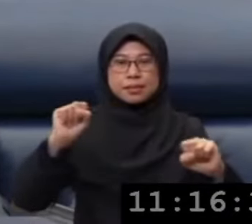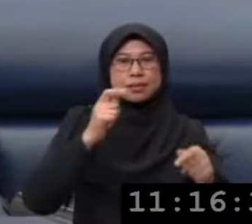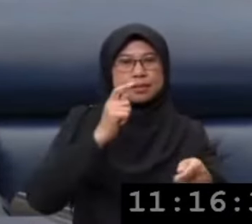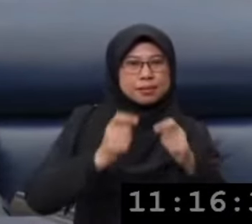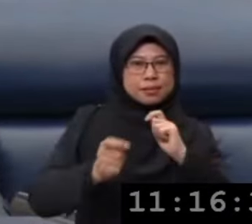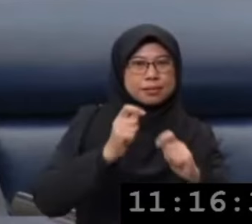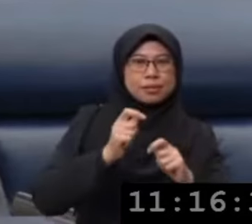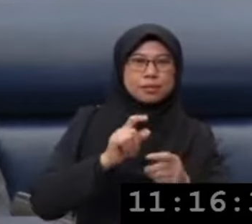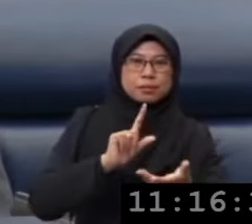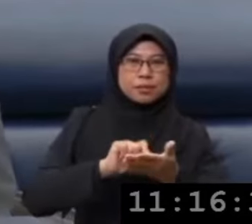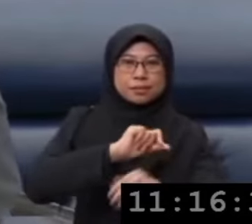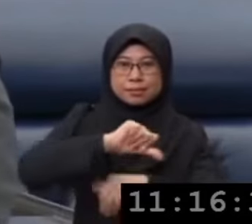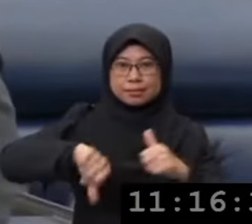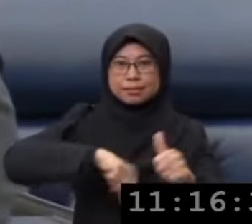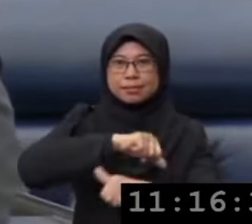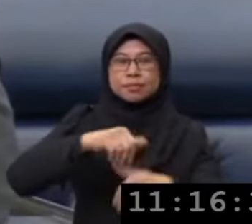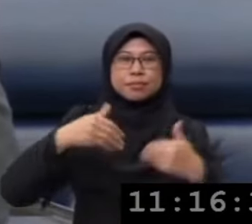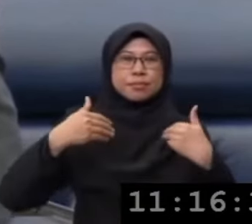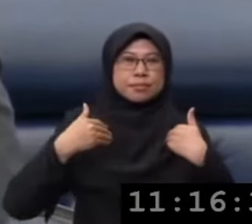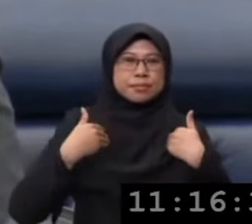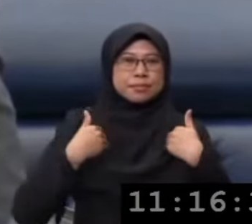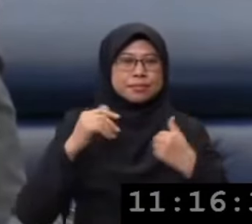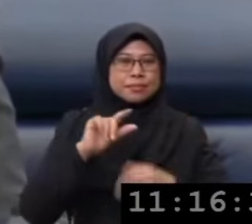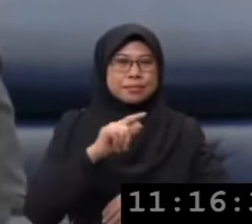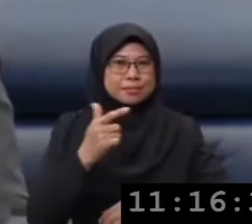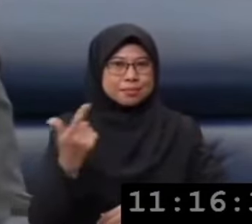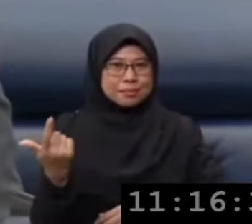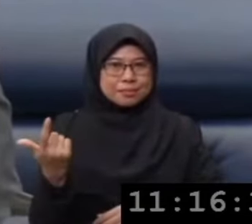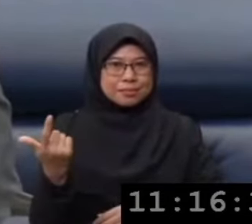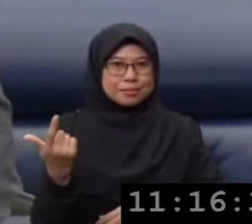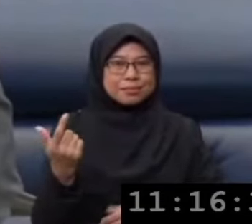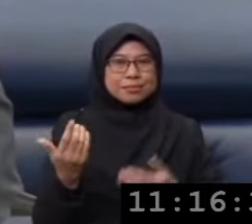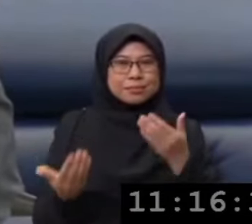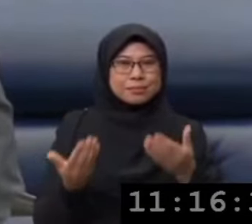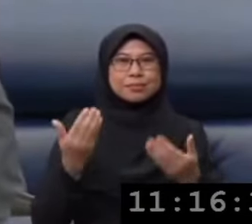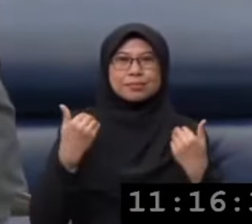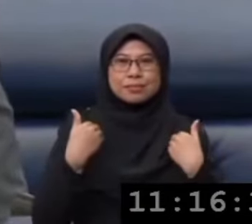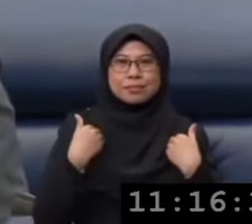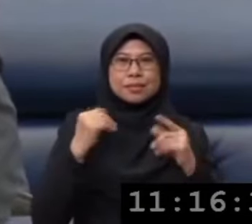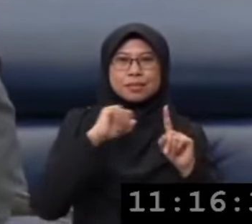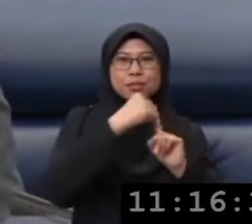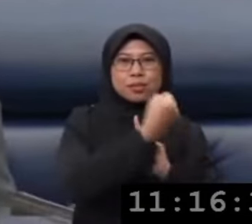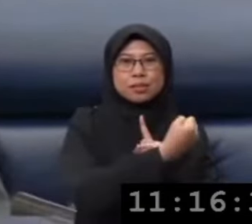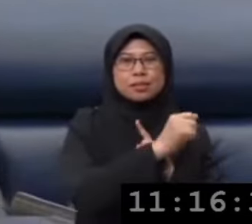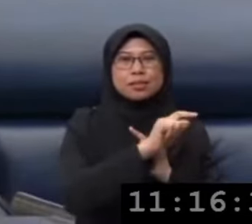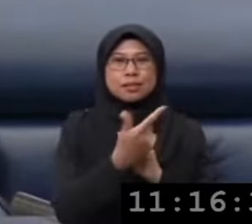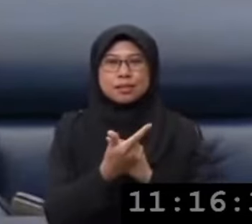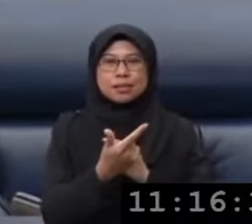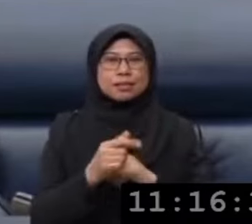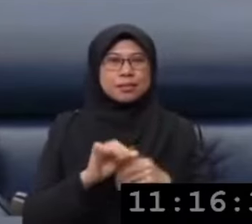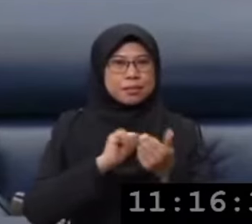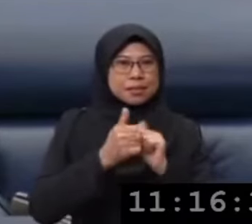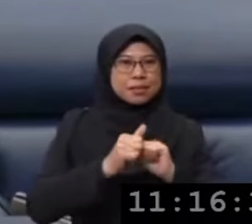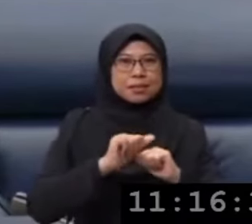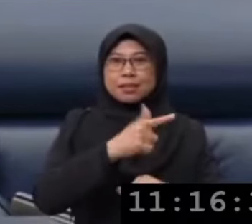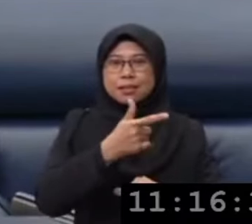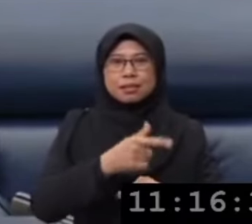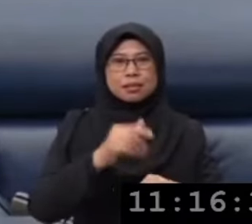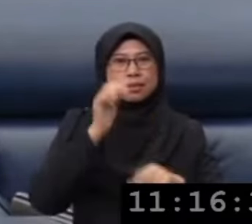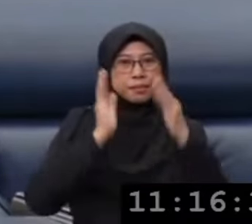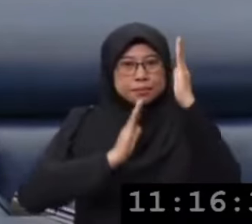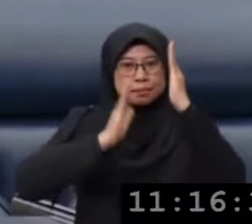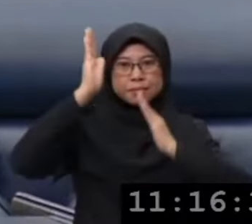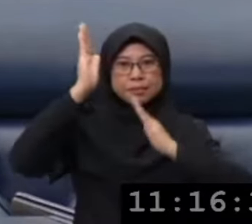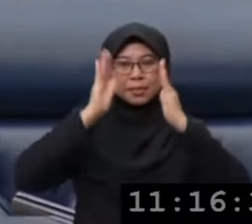ada mungkin aspek-aspek yang lain ya mereka Mungkin ada senario yang berbeza yang ingin mereka tangani di Malaysia